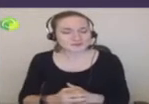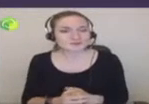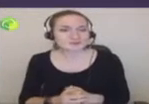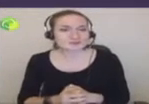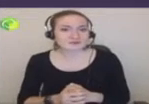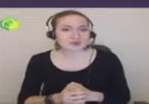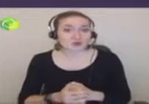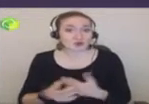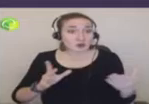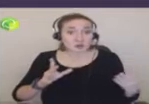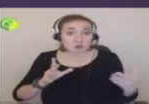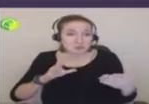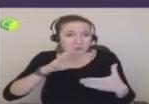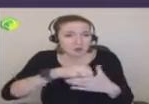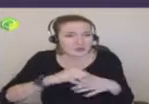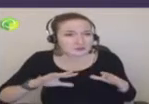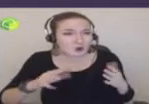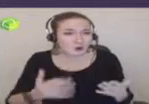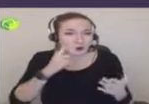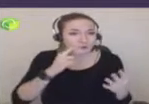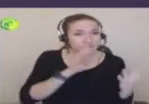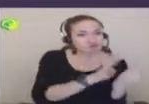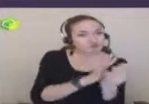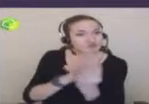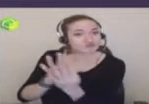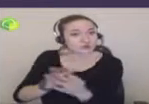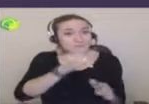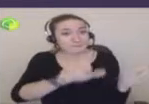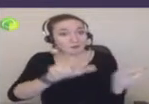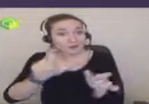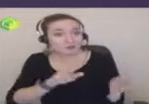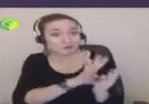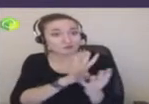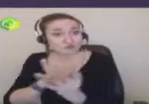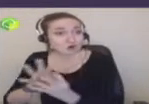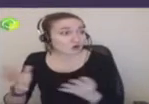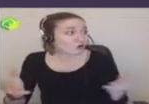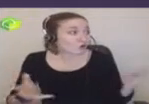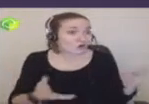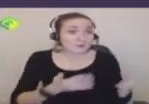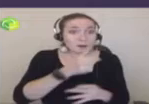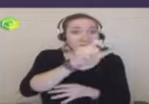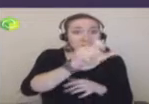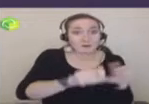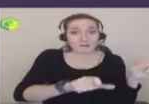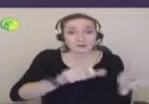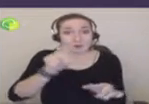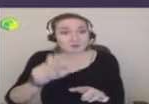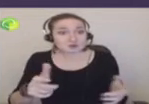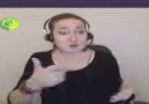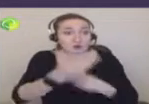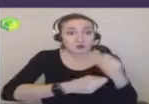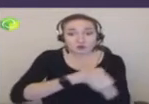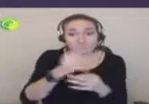d'aller à la rencontre des personnes dans les territoires, à la rencontre des opérateurs, des institutions, mais aussi